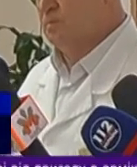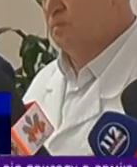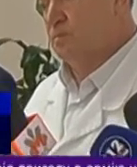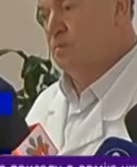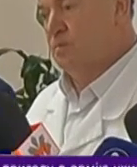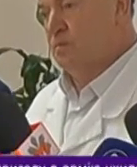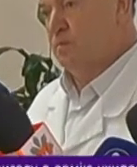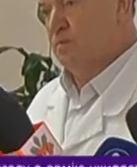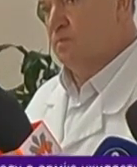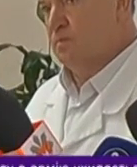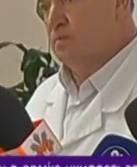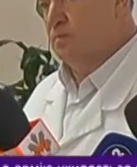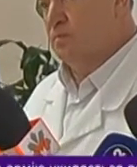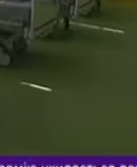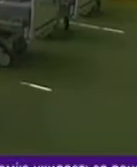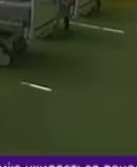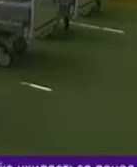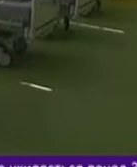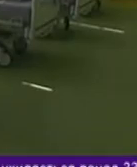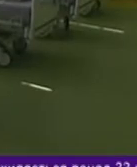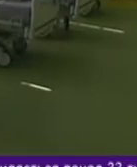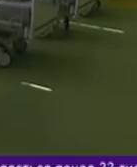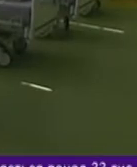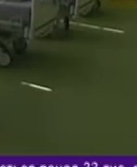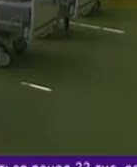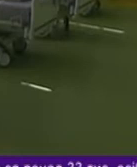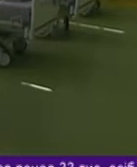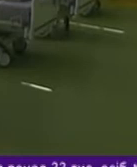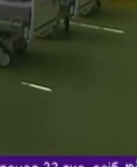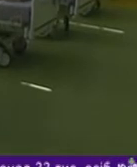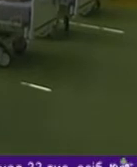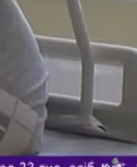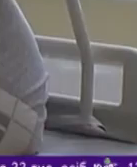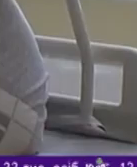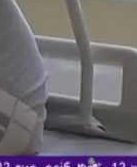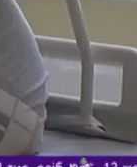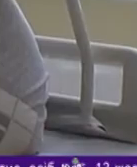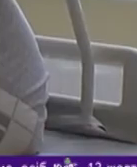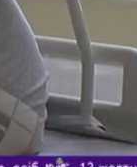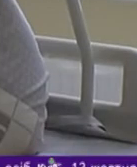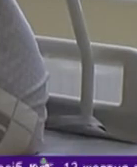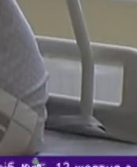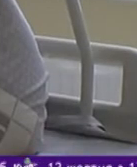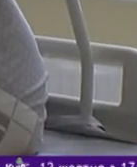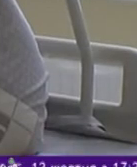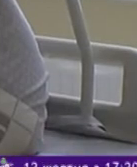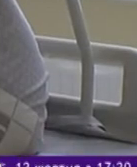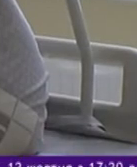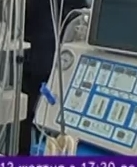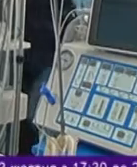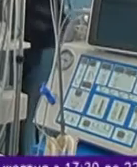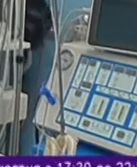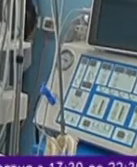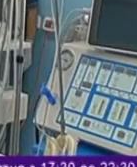медичне обладнання не таємниця, що коштує достатньо дорого. Щороку в першій міській лікарні лікується близько 30 тисяч